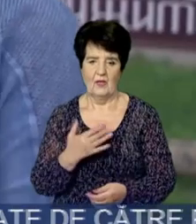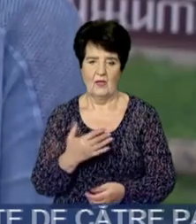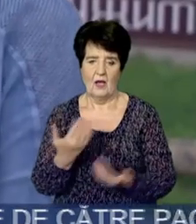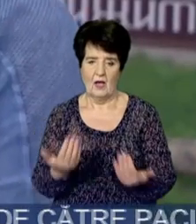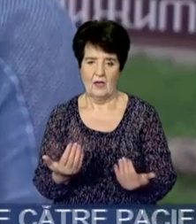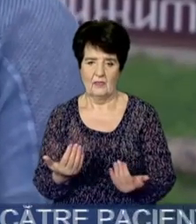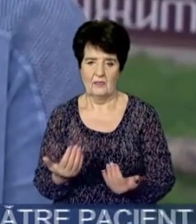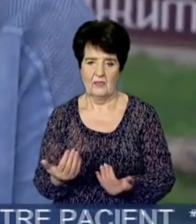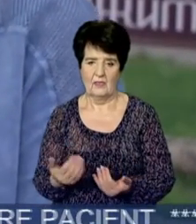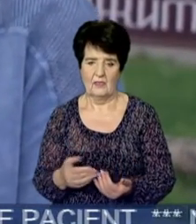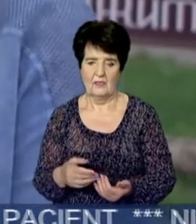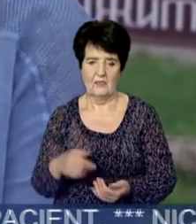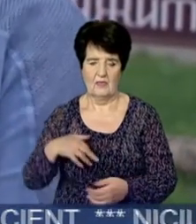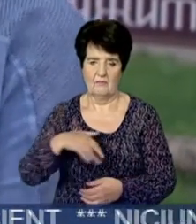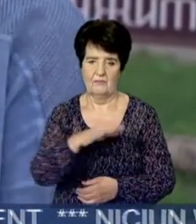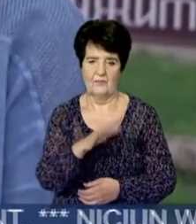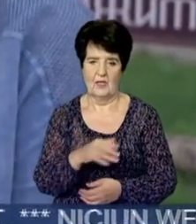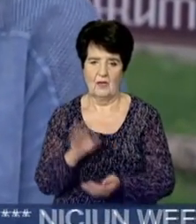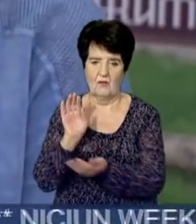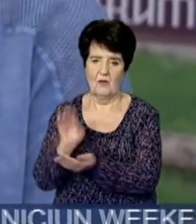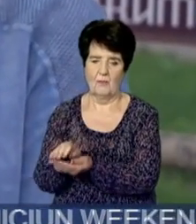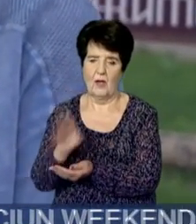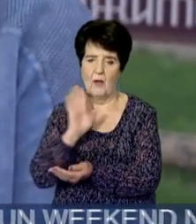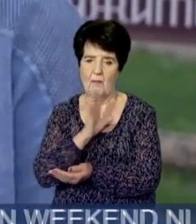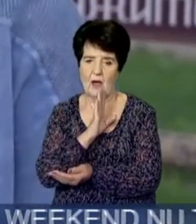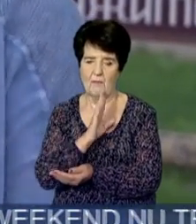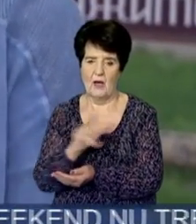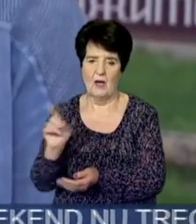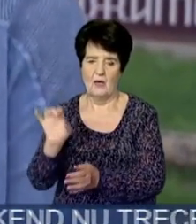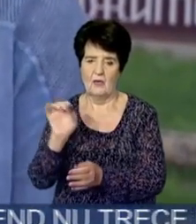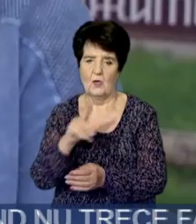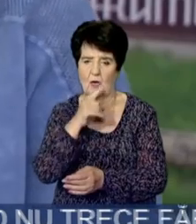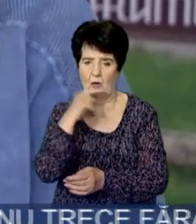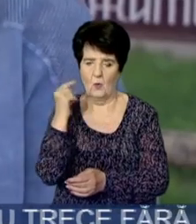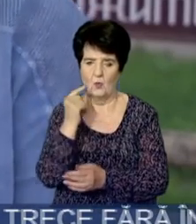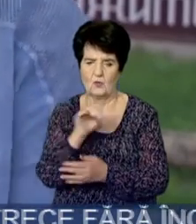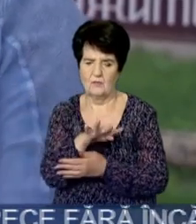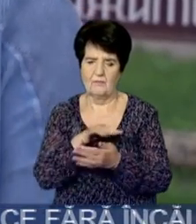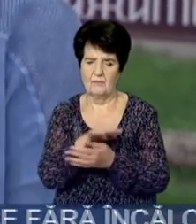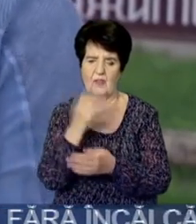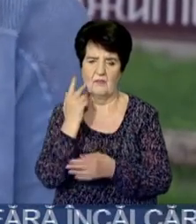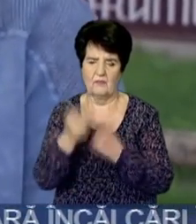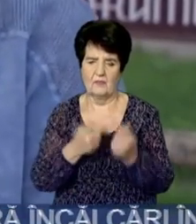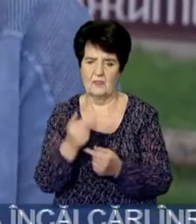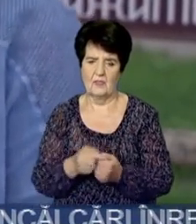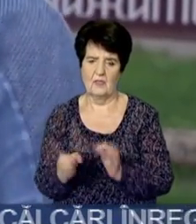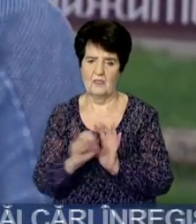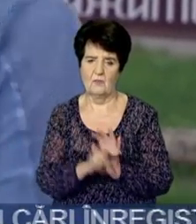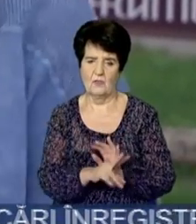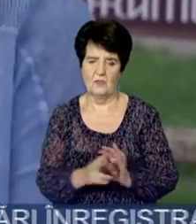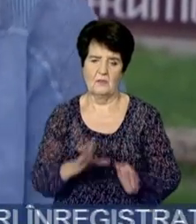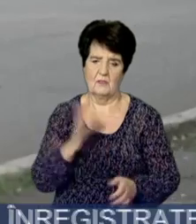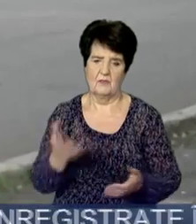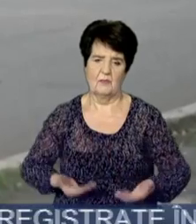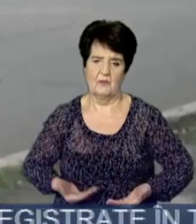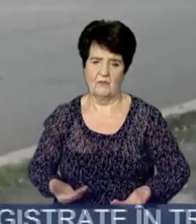Chiar astăzi când plecam, vecina noastră și îngropa mama ucisă de obuze. Rușii bombardează zi și noapte. Am decis să fugim pentru a scăpa cu viața,